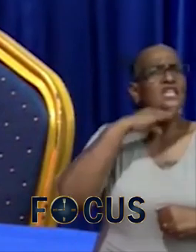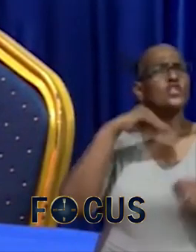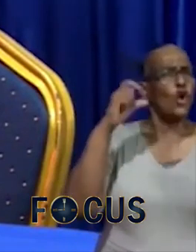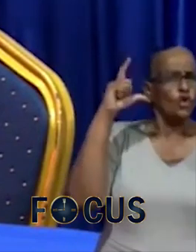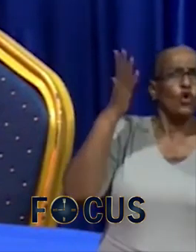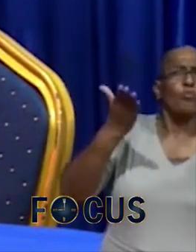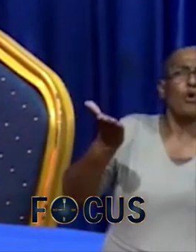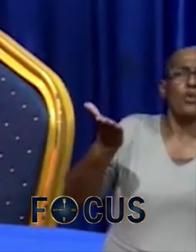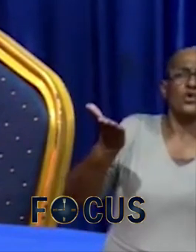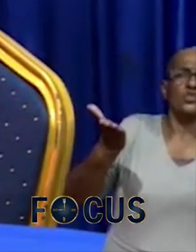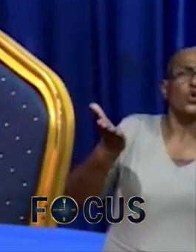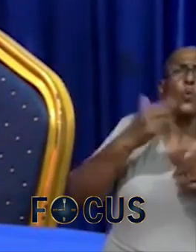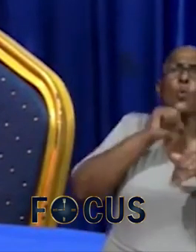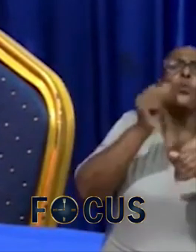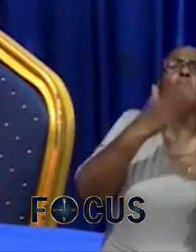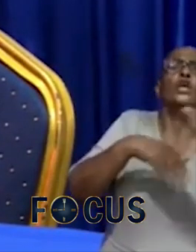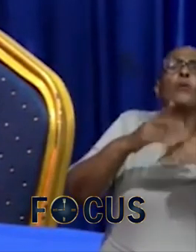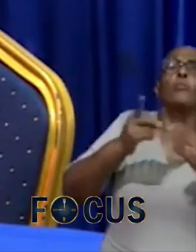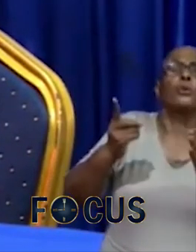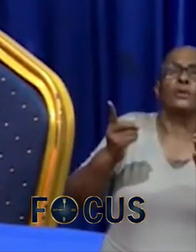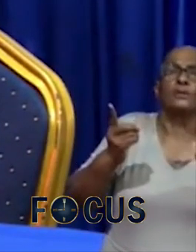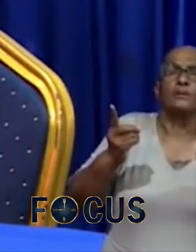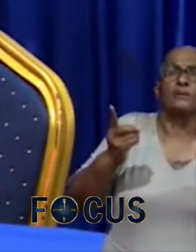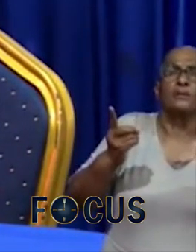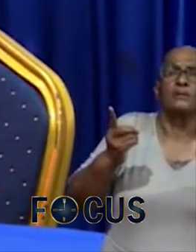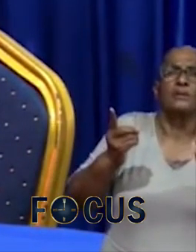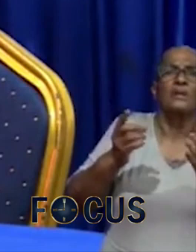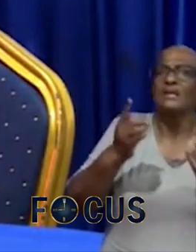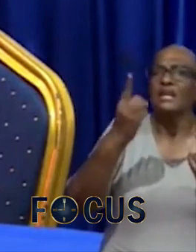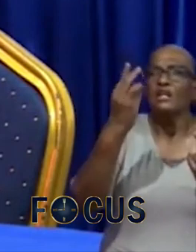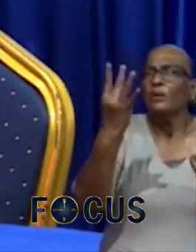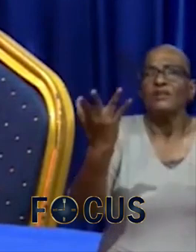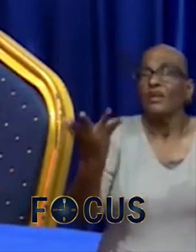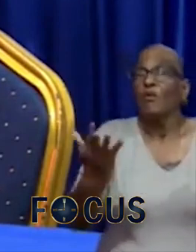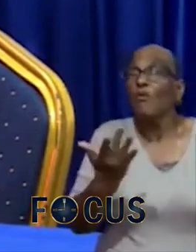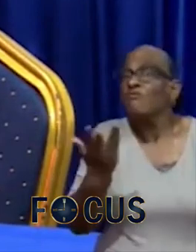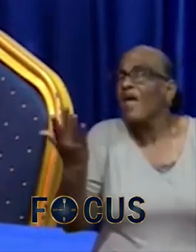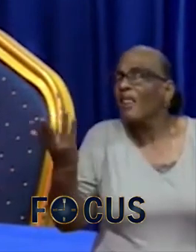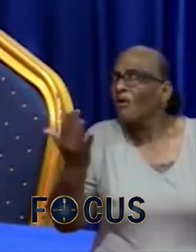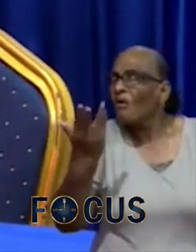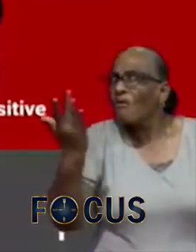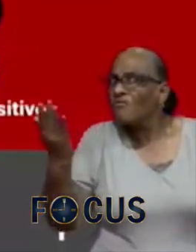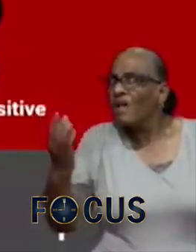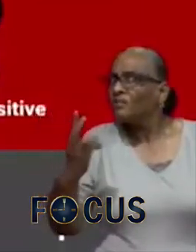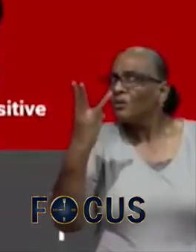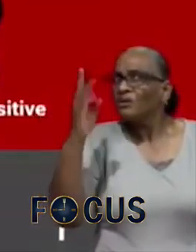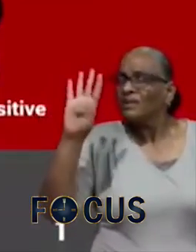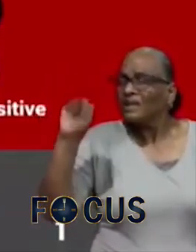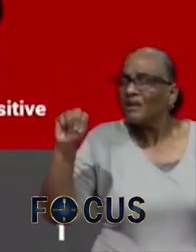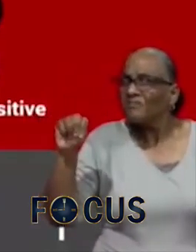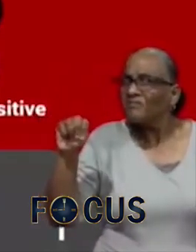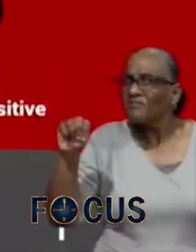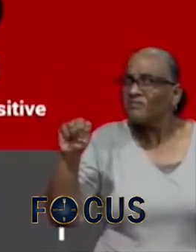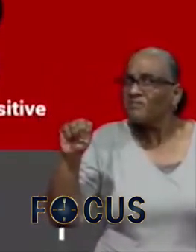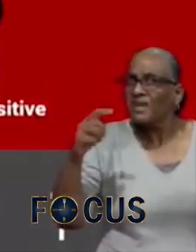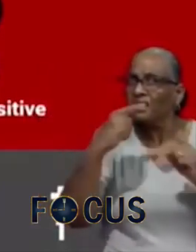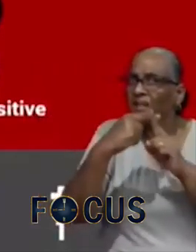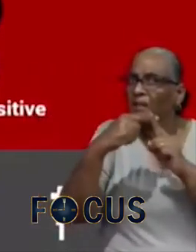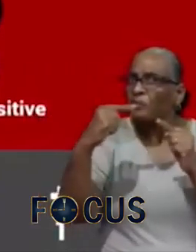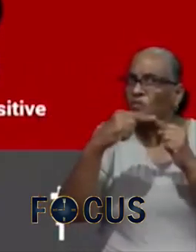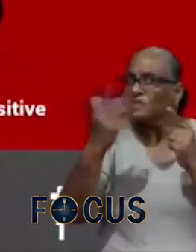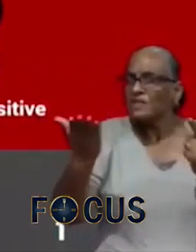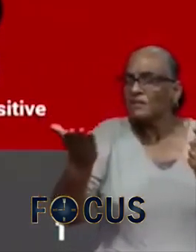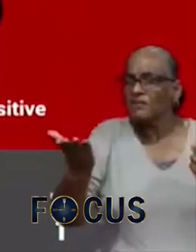van wat er allemaal speelt. De cijfers liggen er niet om. We hebben nu 43 active cases. Wat moet er nog